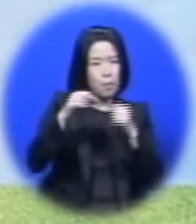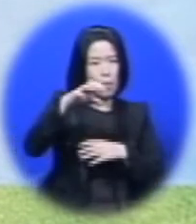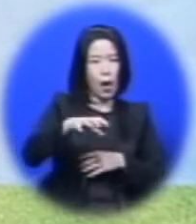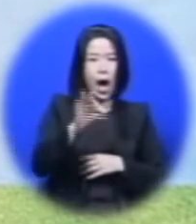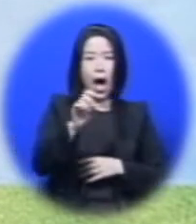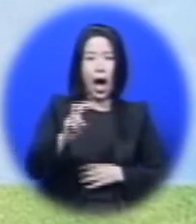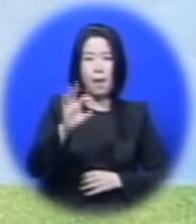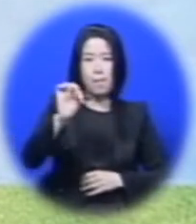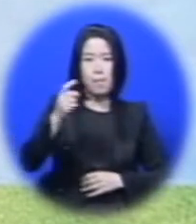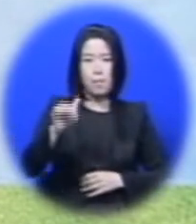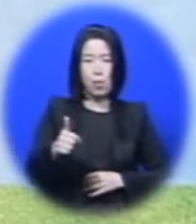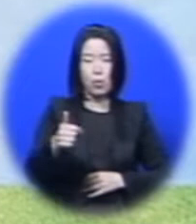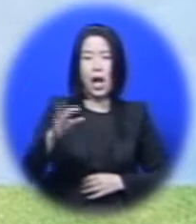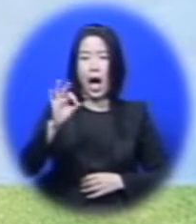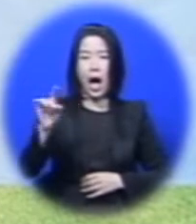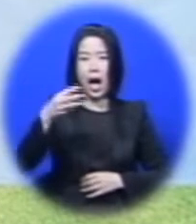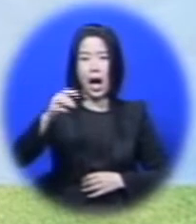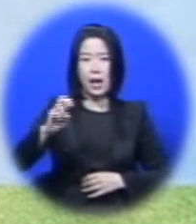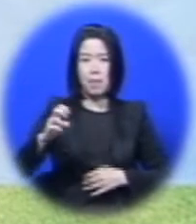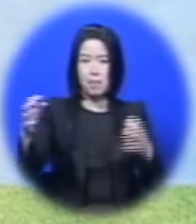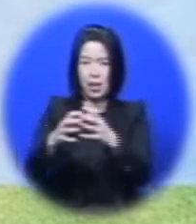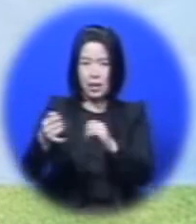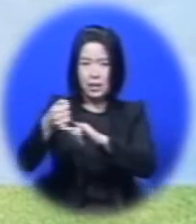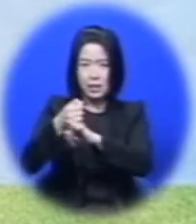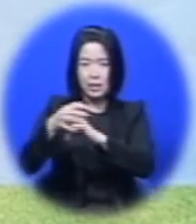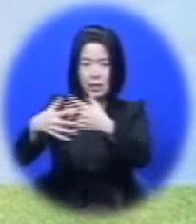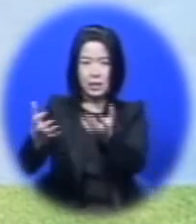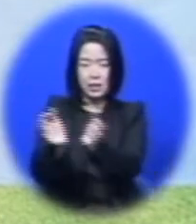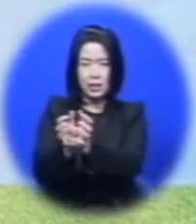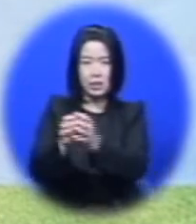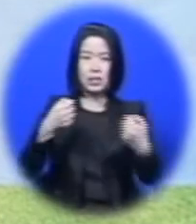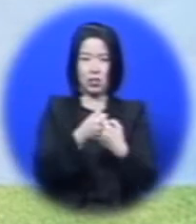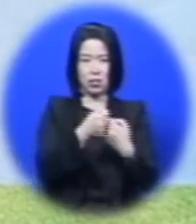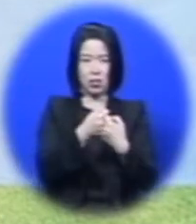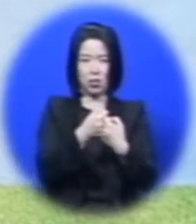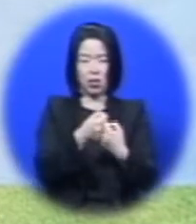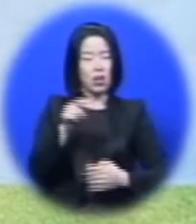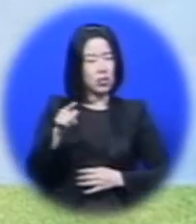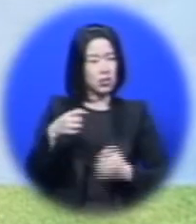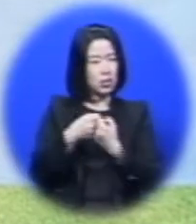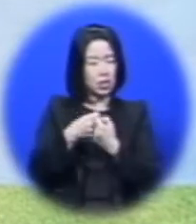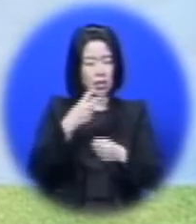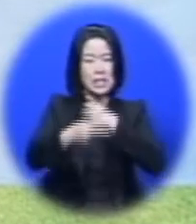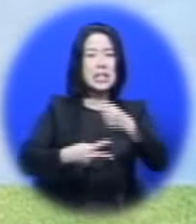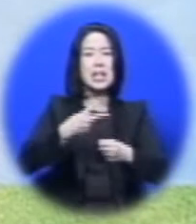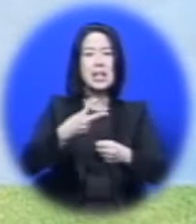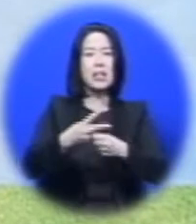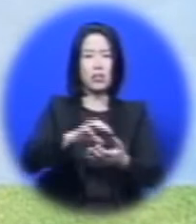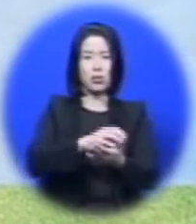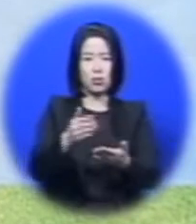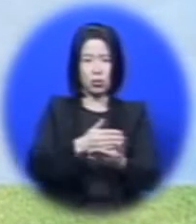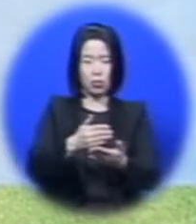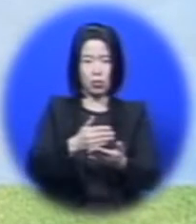암몬과 아람 동맹군과의 전쟁이었습니다. 대략 한 2년 가까이가 걸렸습니다. 그러니 상당히